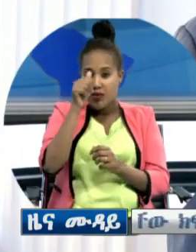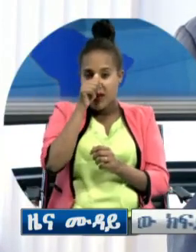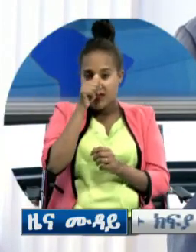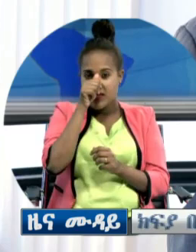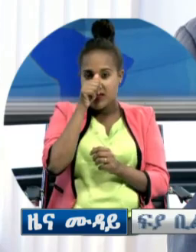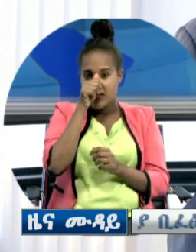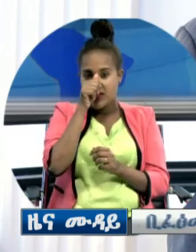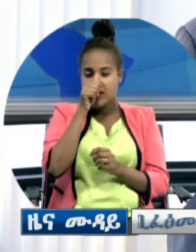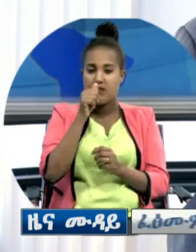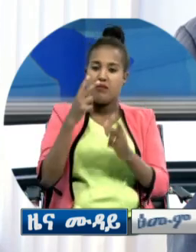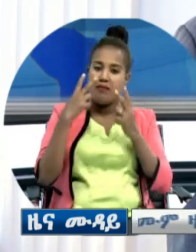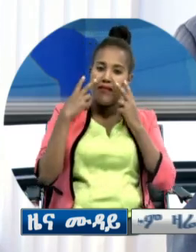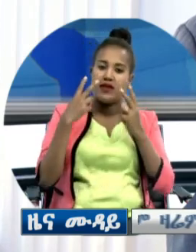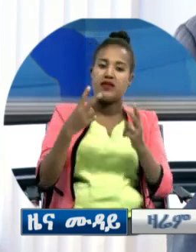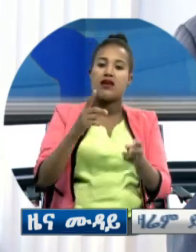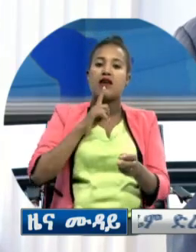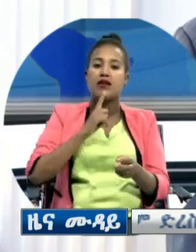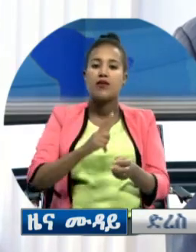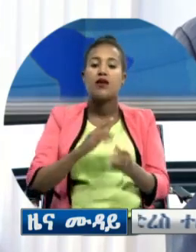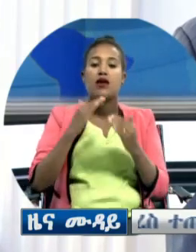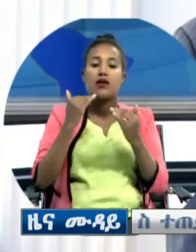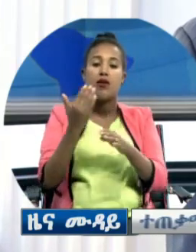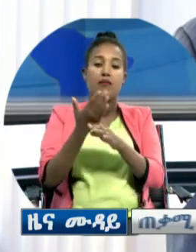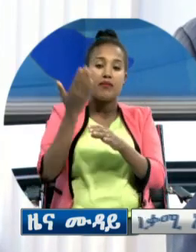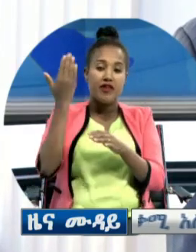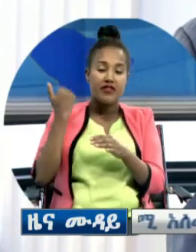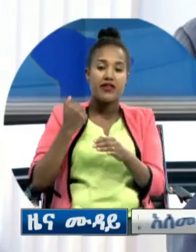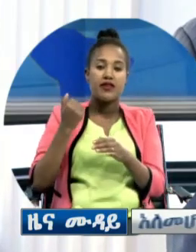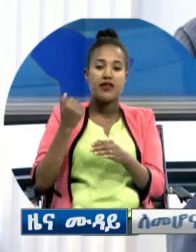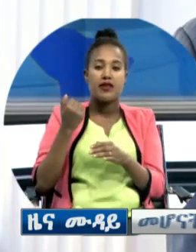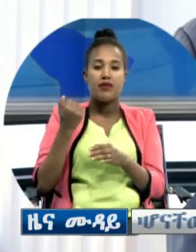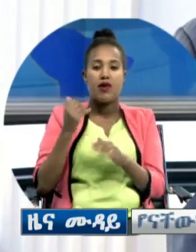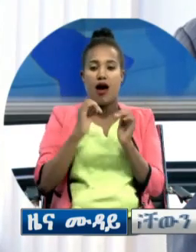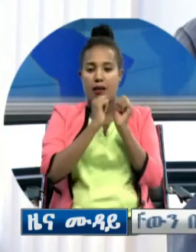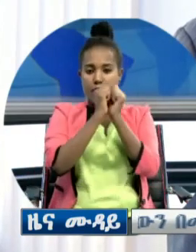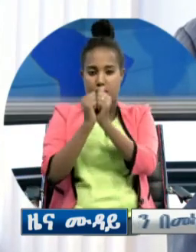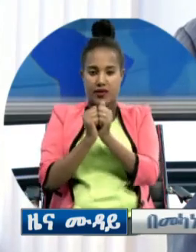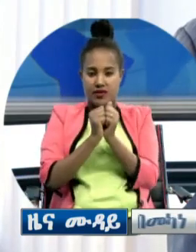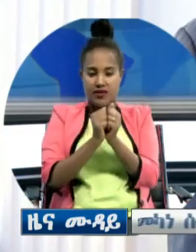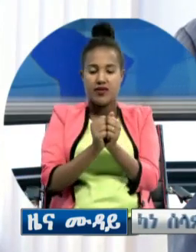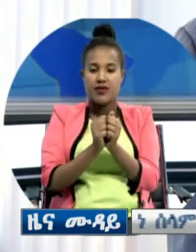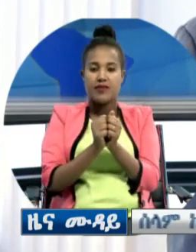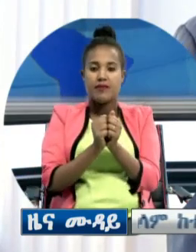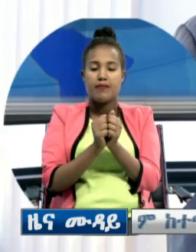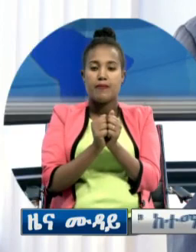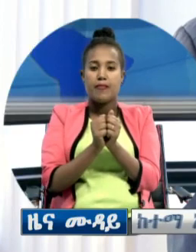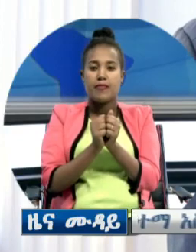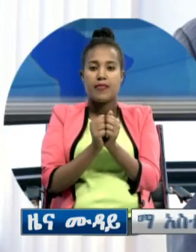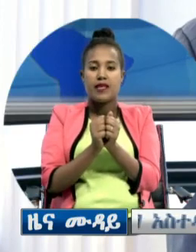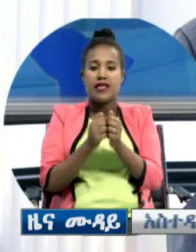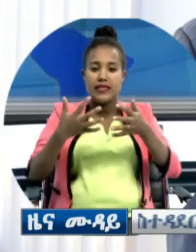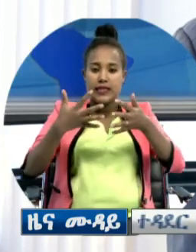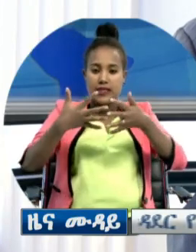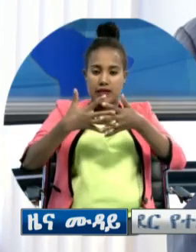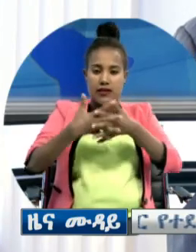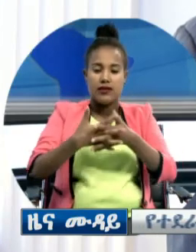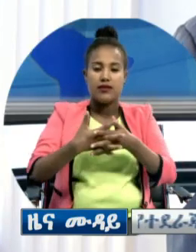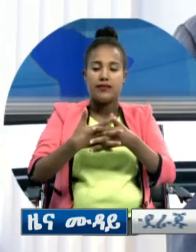የኢትዮጵያችን ማቀንቀኛ ነው። ከአሁን በፊት እንደነበረው አብሮነት፣ አንድነት፣